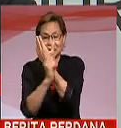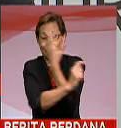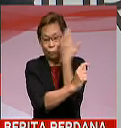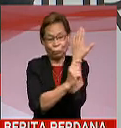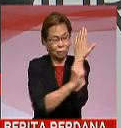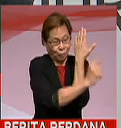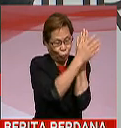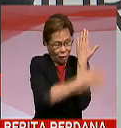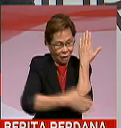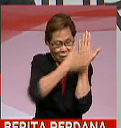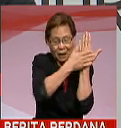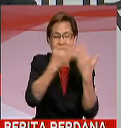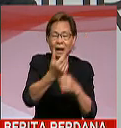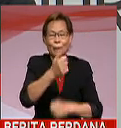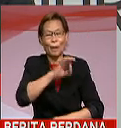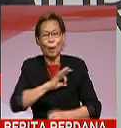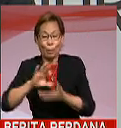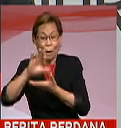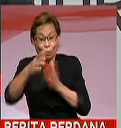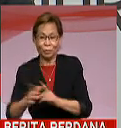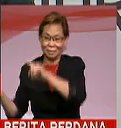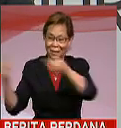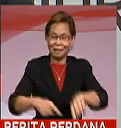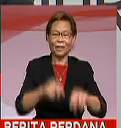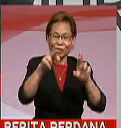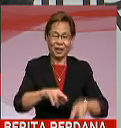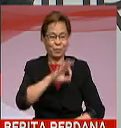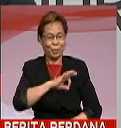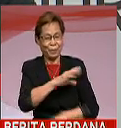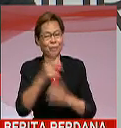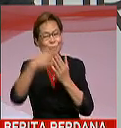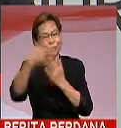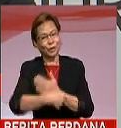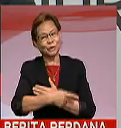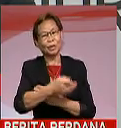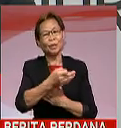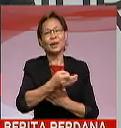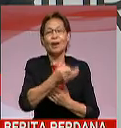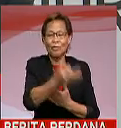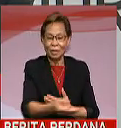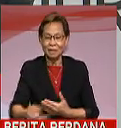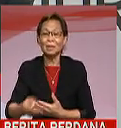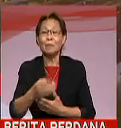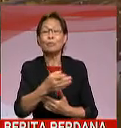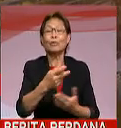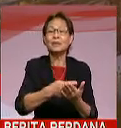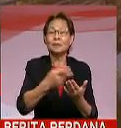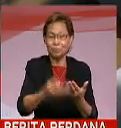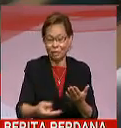mendapat manfaat daripada pelabur yang datang dan juga projek-projek prasarana dan infrastruktur yang kami